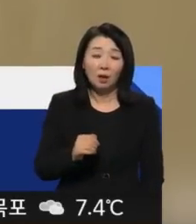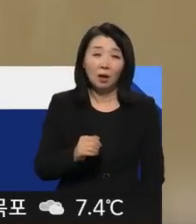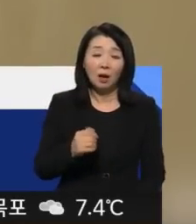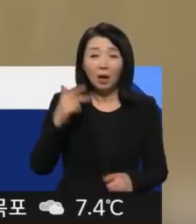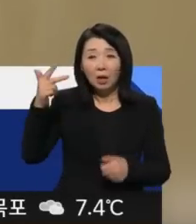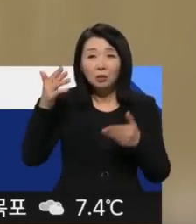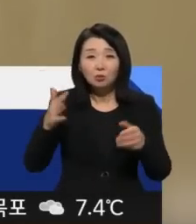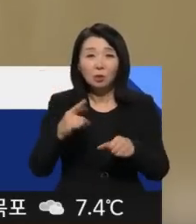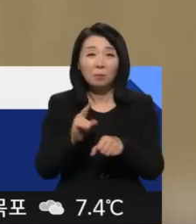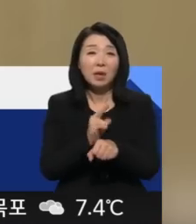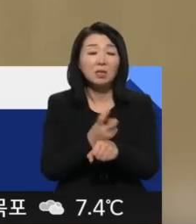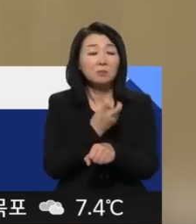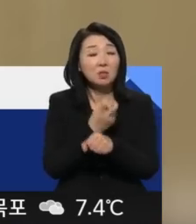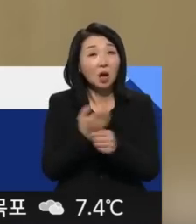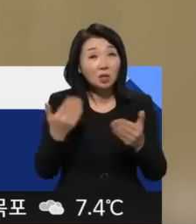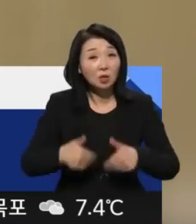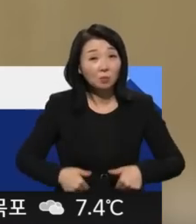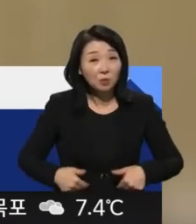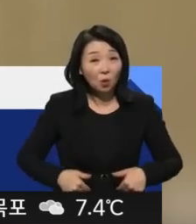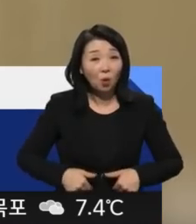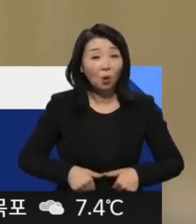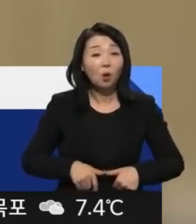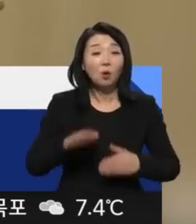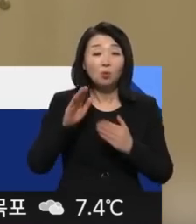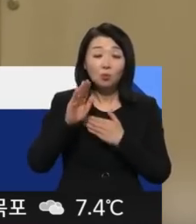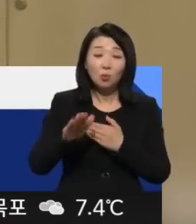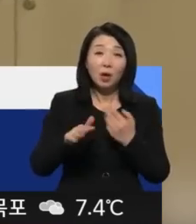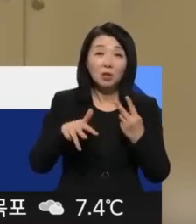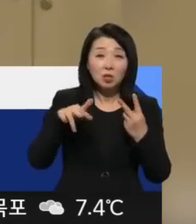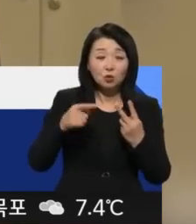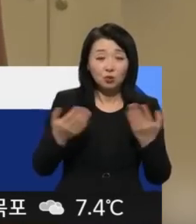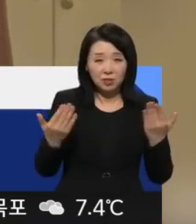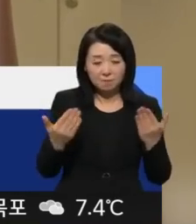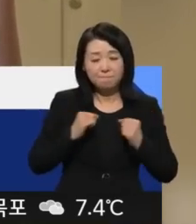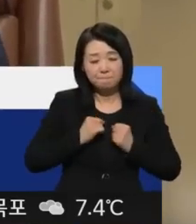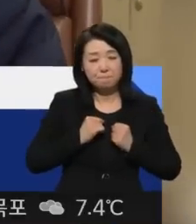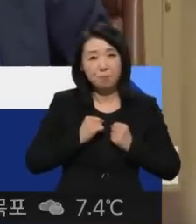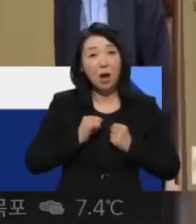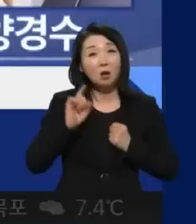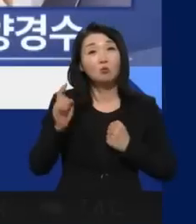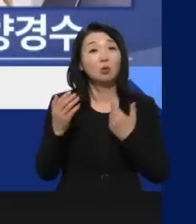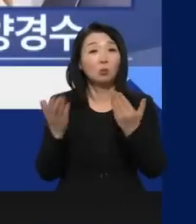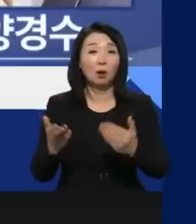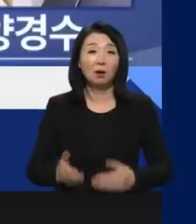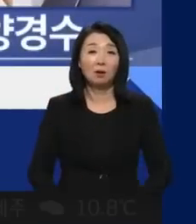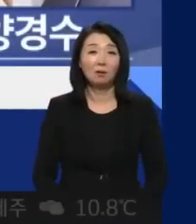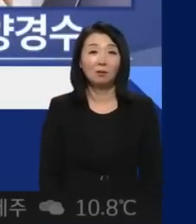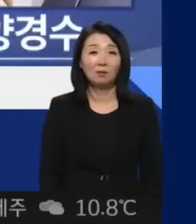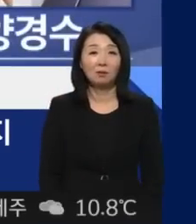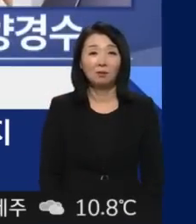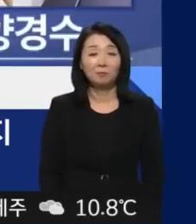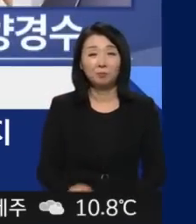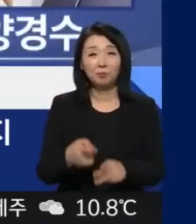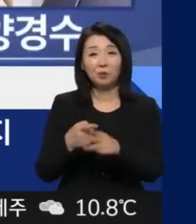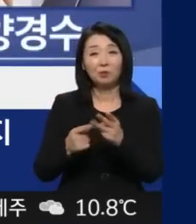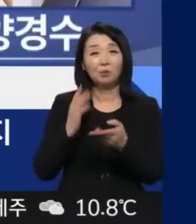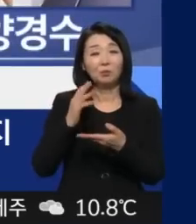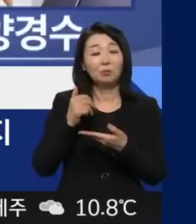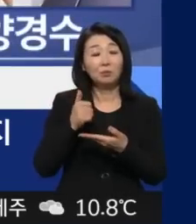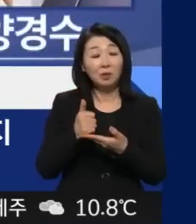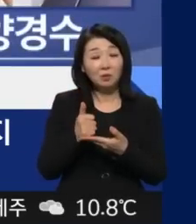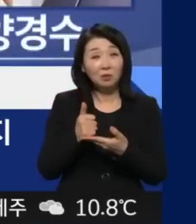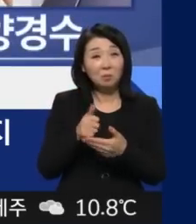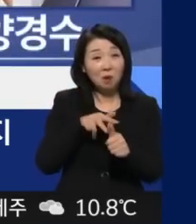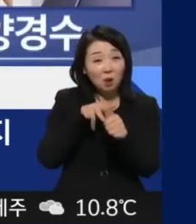120시간 일해야 된다는 거예요. 그러고 한 2주 바짝 하고 그다음에 노는 거지. 사실 윤석열 대통령이 후보